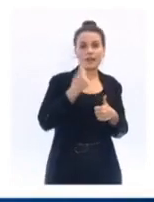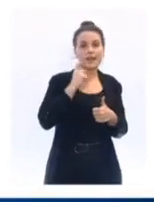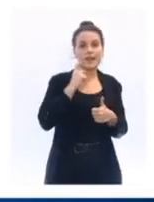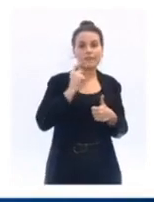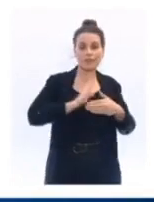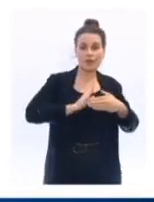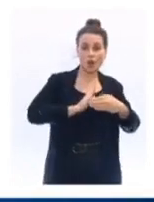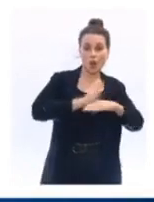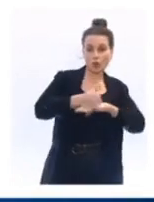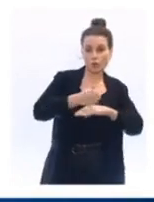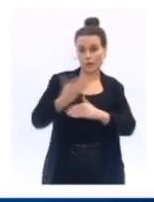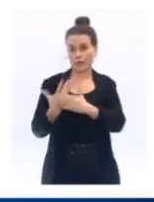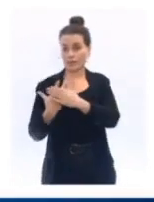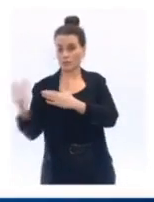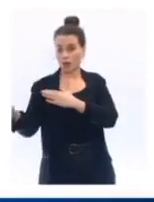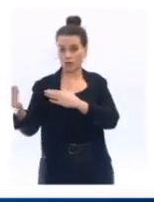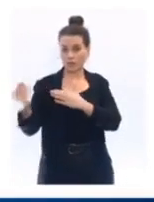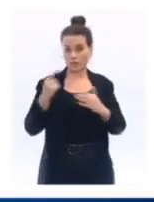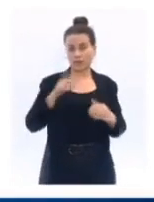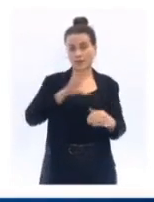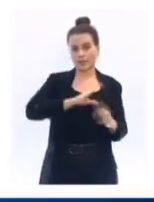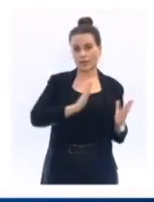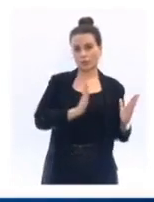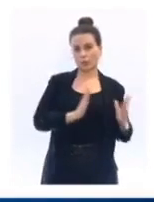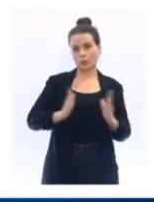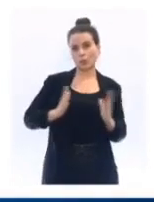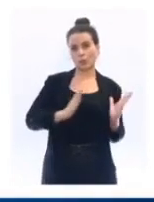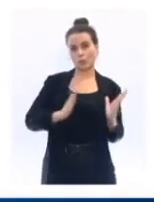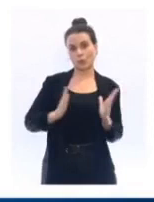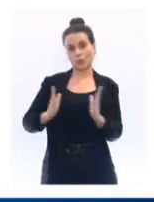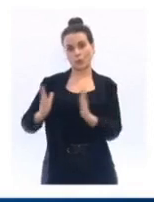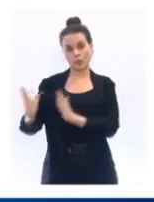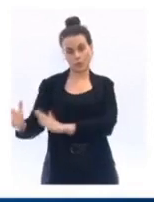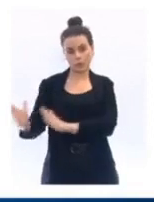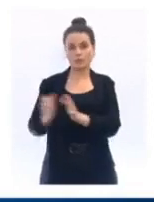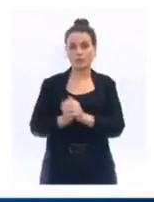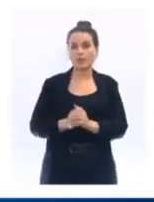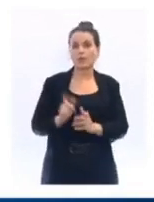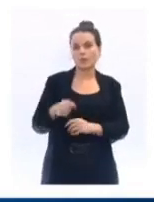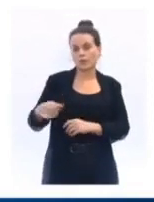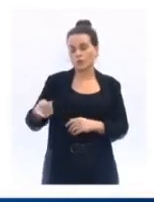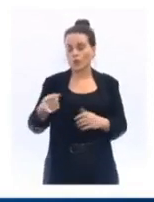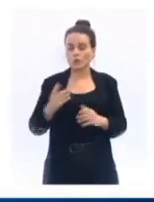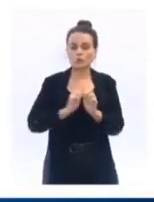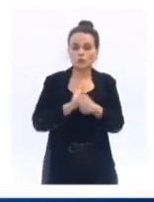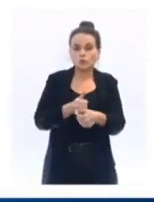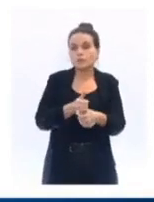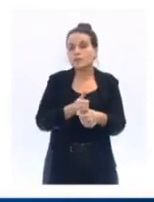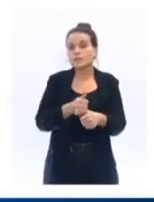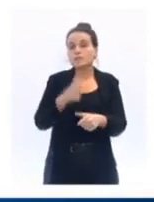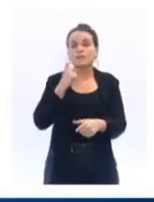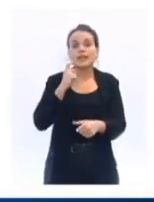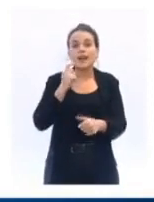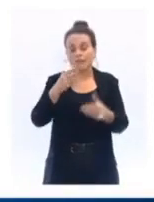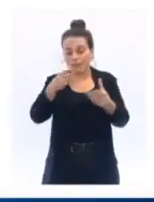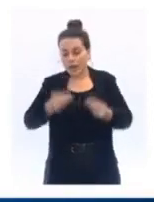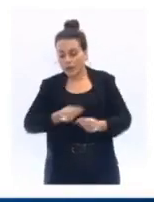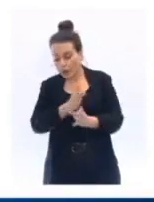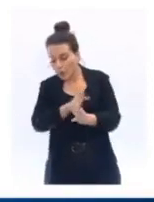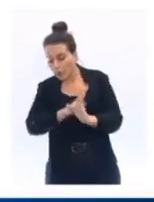aura donc des souplesses locales et là aussi un travail entre l'éducation nationale et les collectivités locales. La circulation des élèves dans le